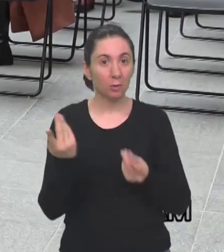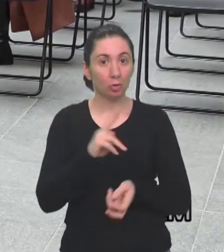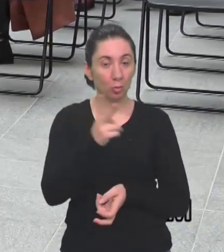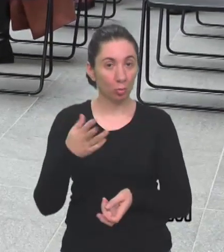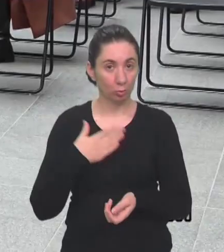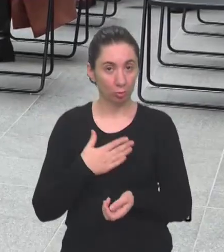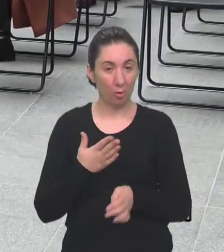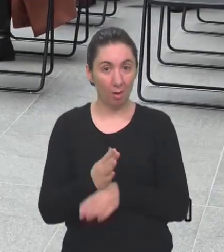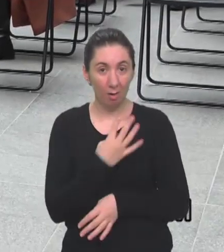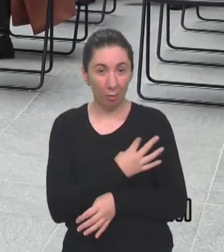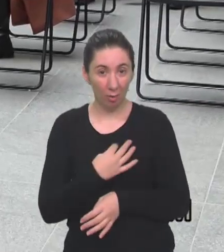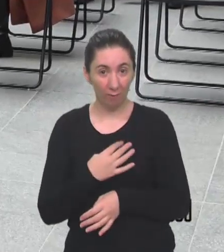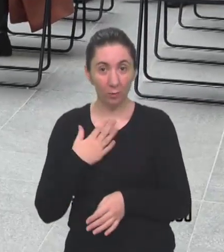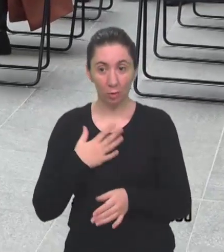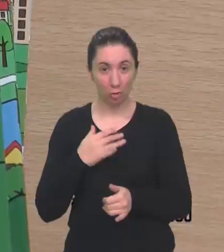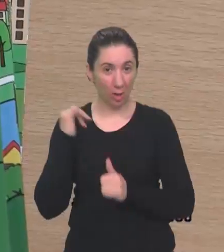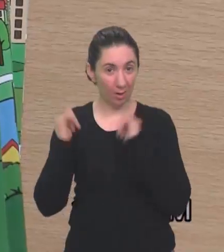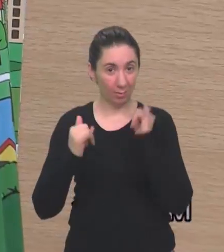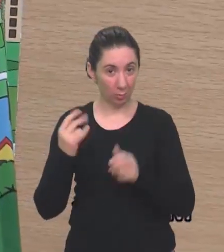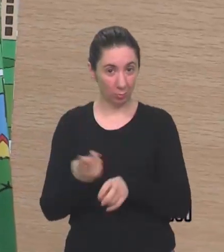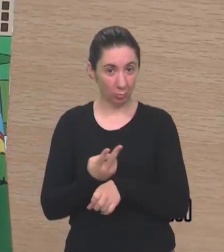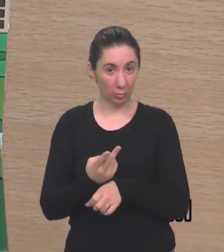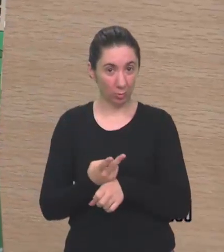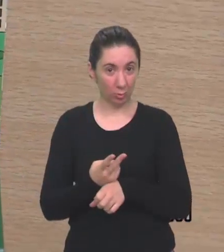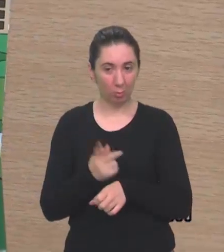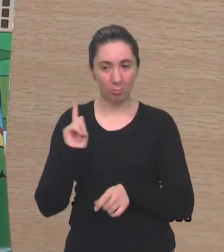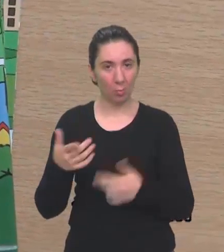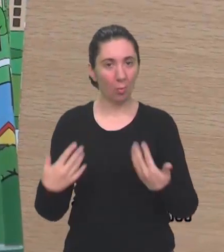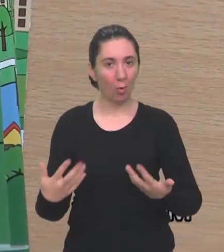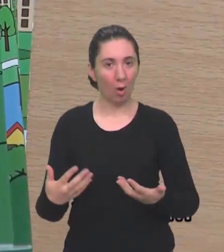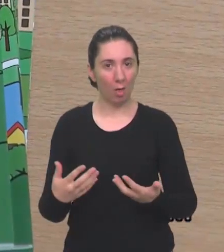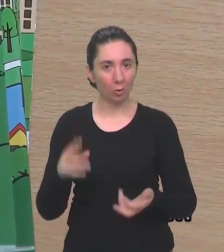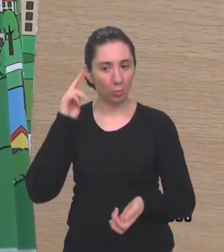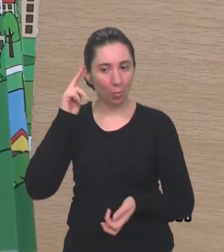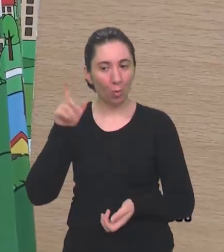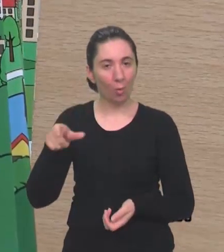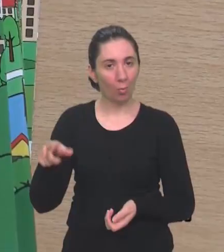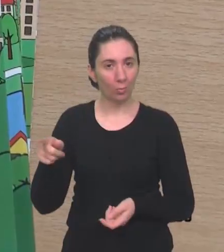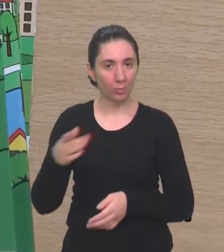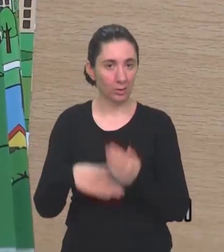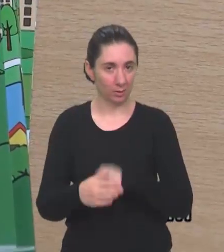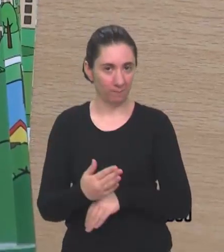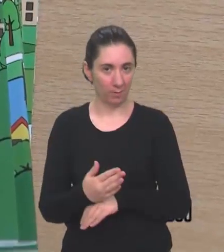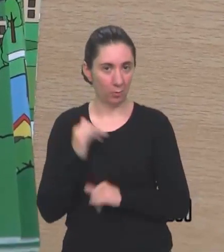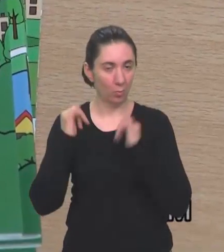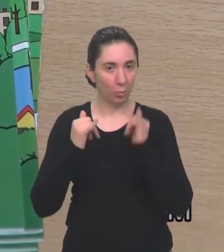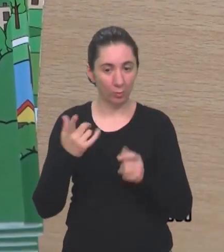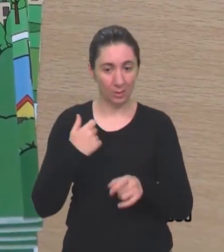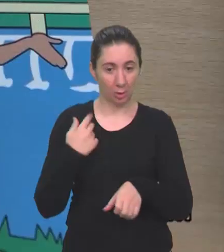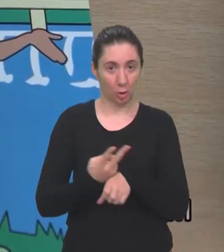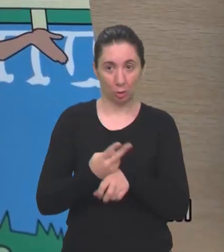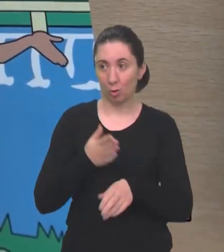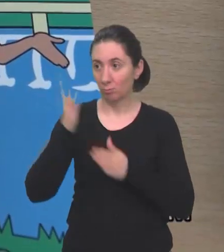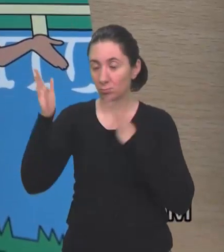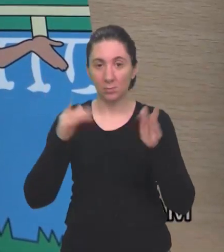drugi žele. Ako Hrvatska teži da bude turistička zemlja, treba olakšati putovanja i mogućnosti osobama s invaliditetom iz naše države,